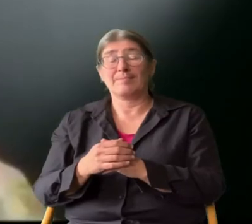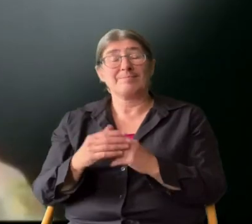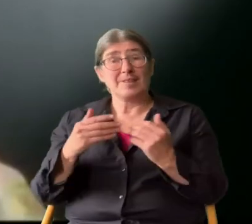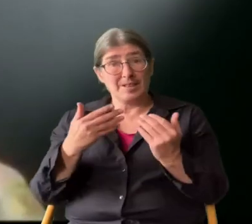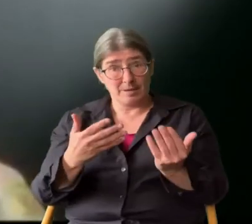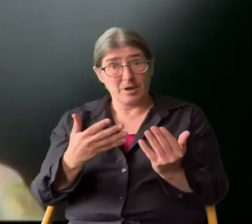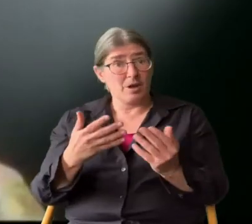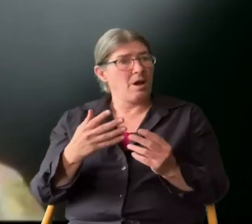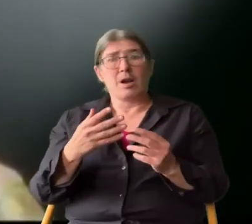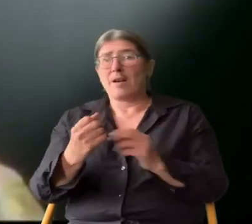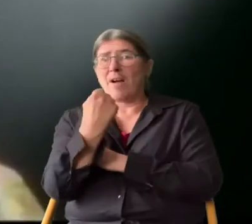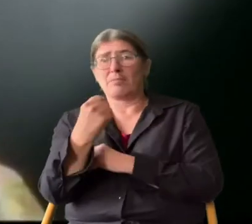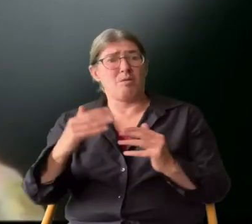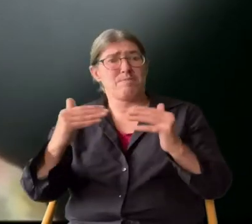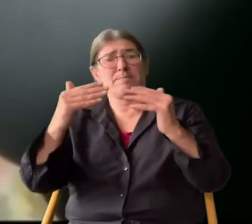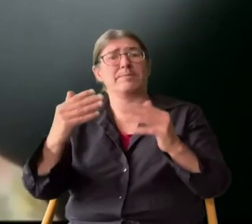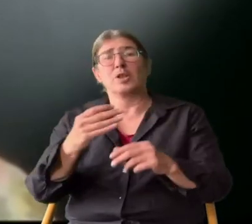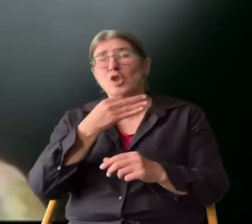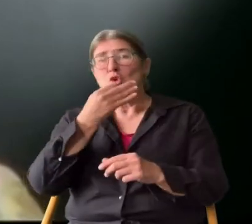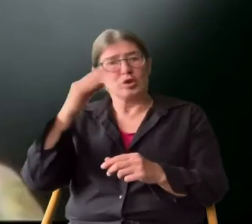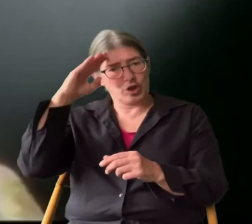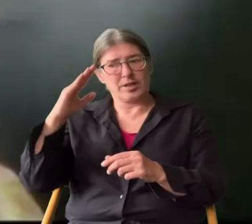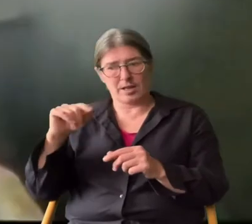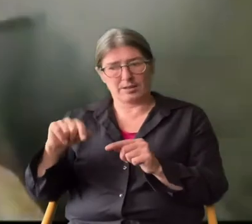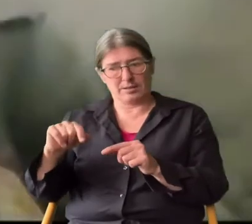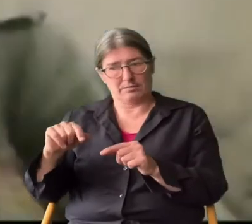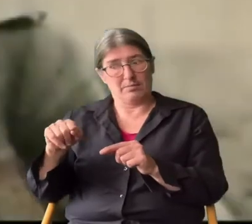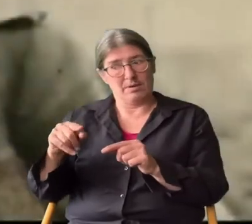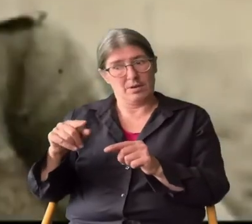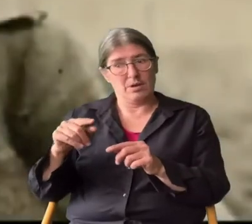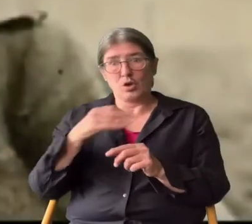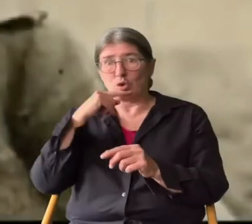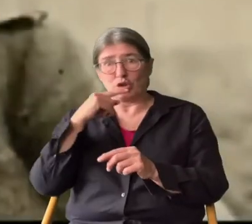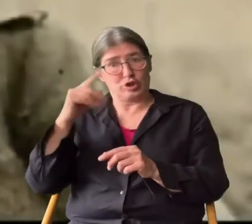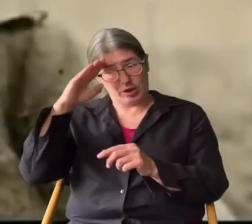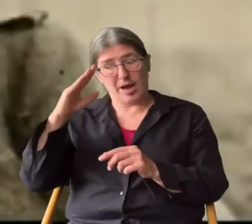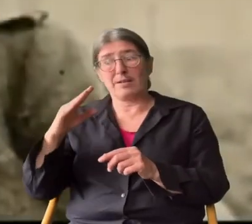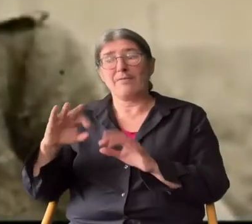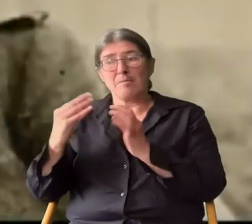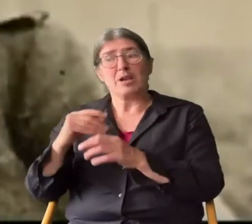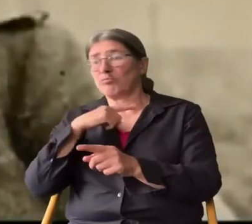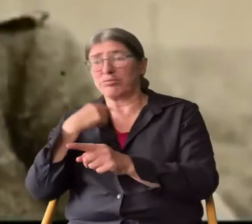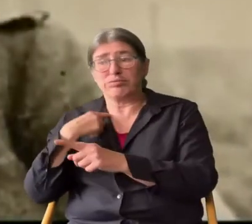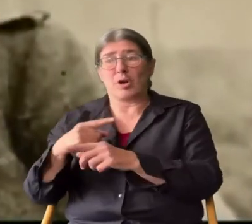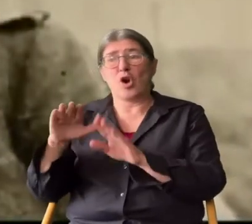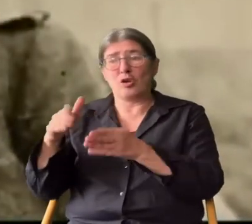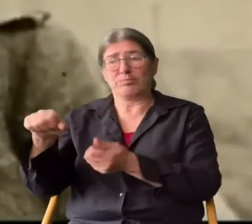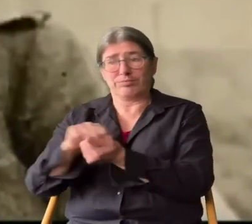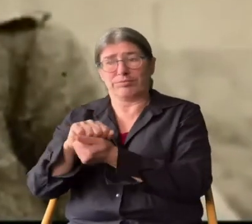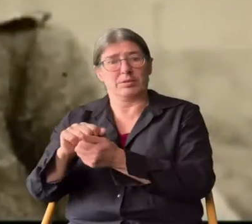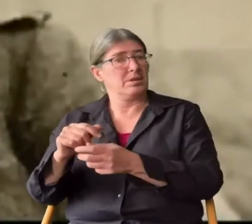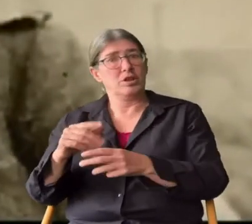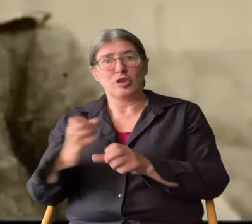Es gab natürlich Ausschreitungen. Die jungen Soldaten, deren Familien umgekommen waren, deren Häuser zerstört worden waren,